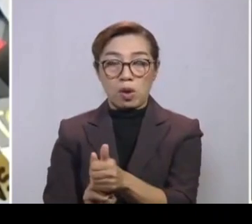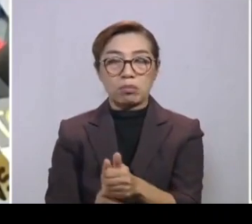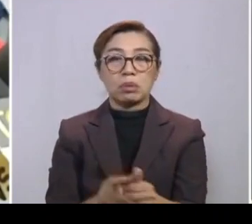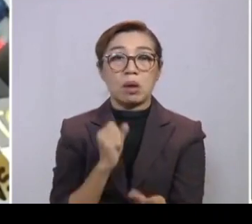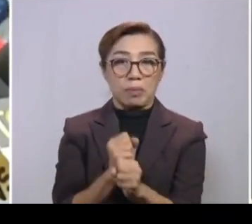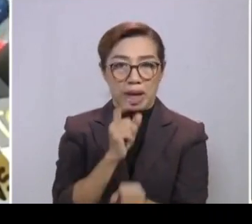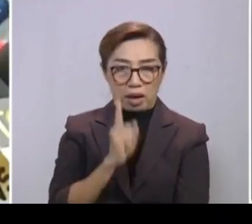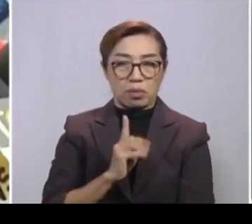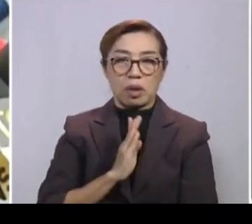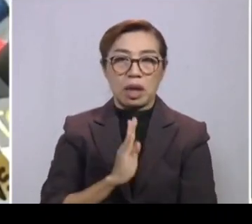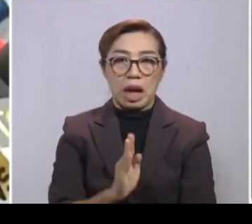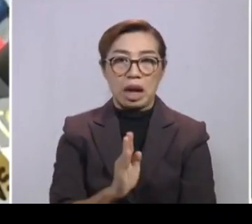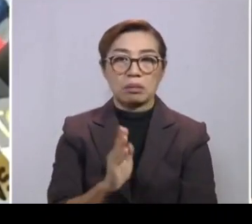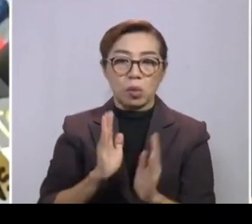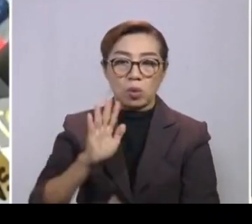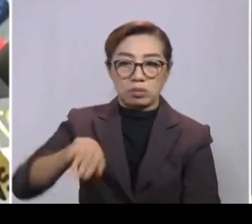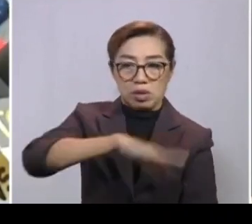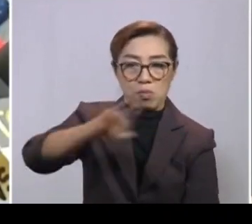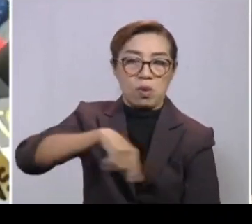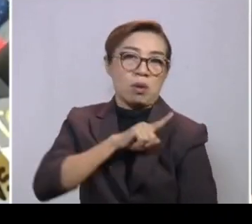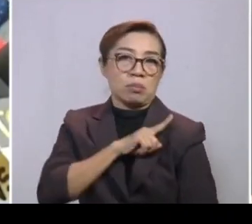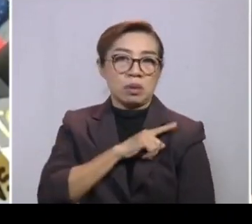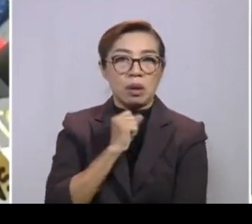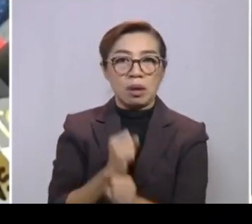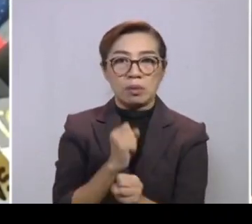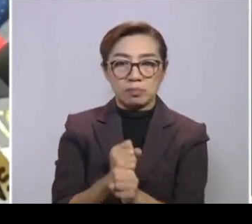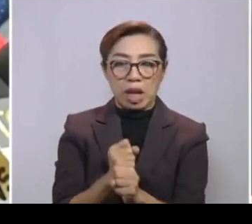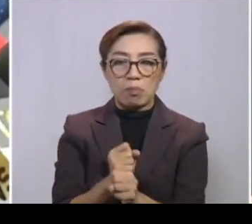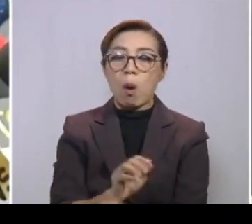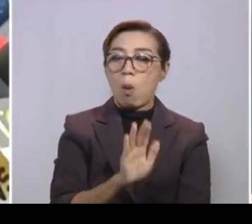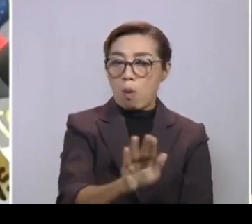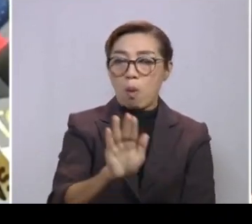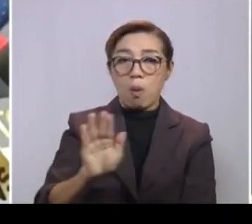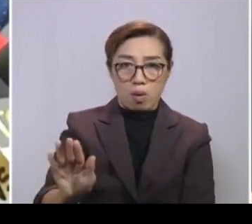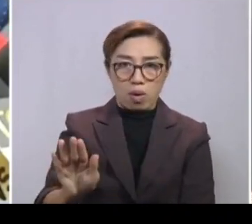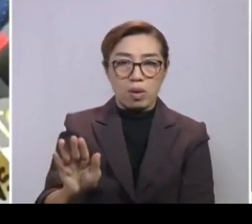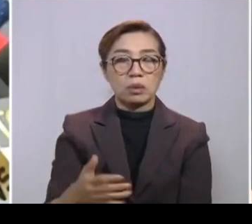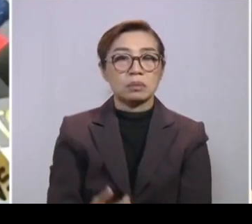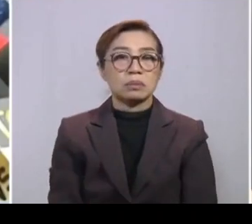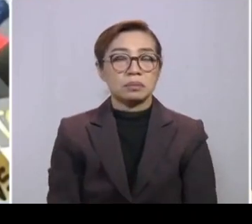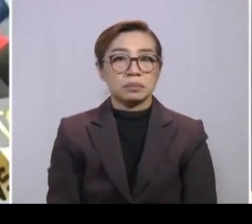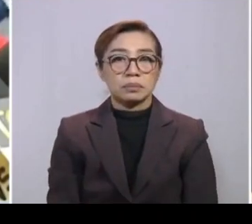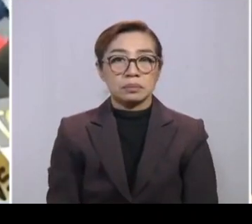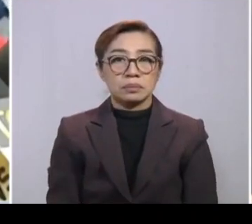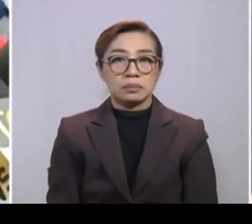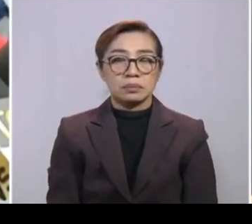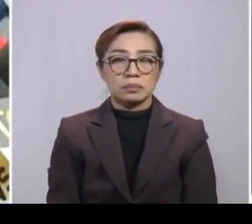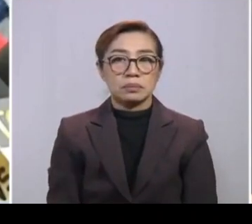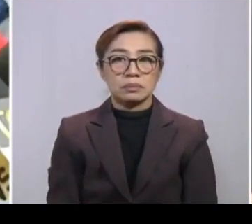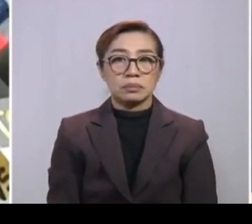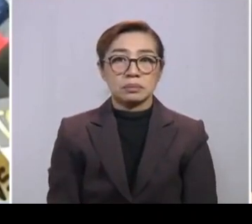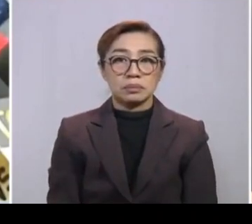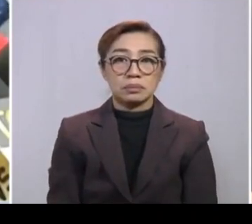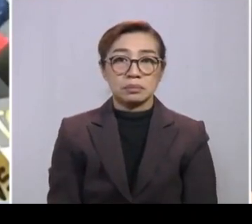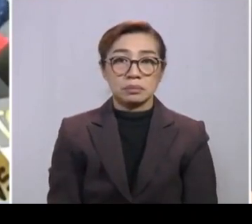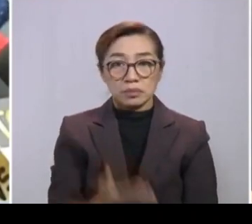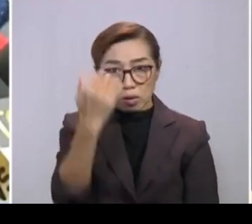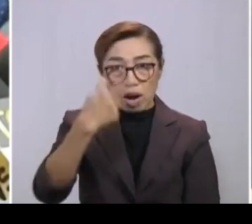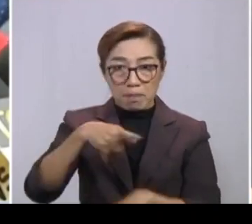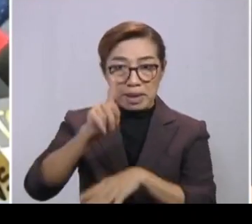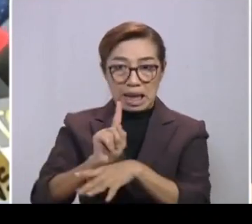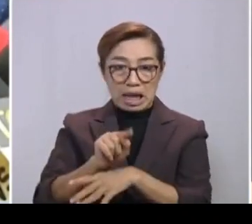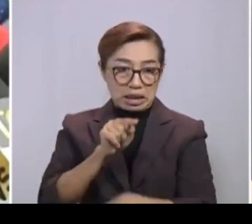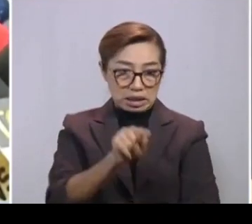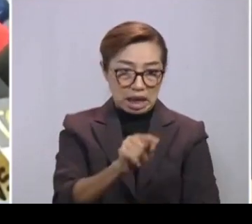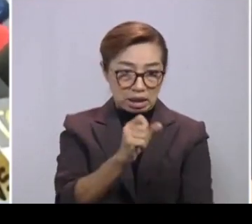กลางอยู่แล้วทุกคนก็ทำหน้าที่ที่ตัวเองรับผิดชอบอ่าตามที่ประธานมอบ